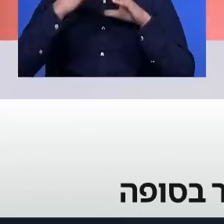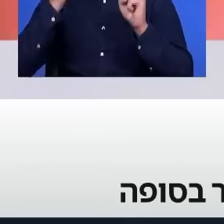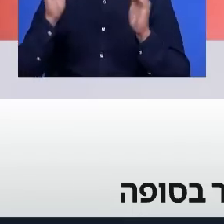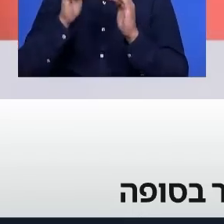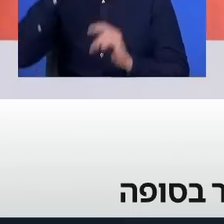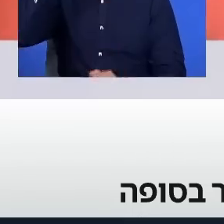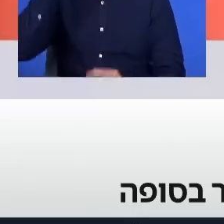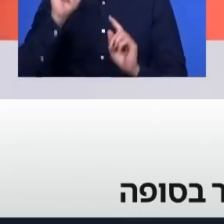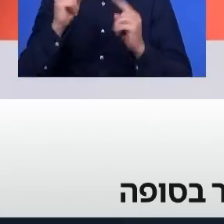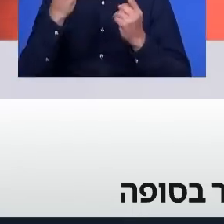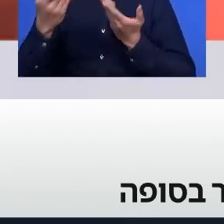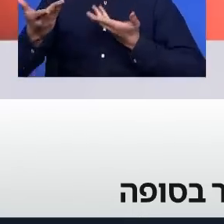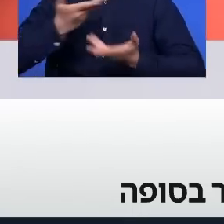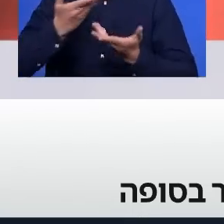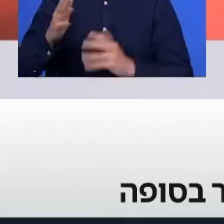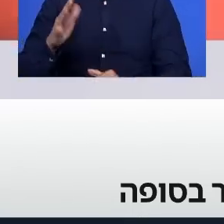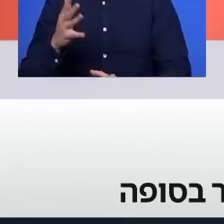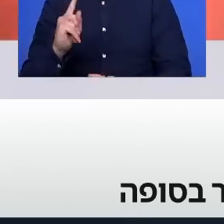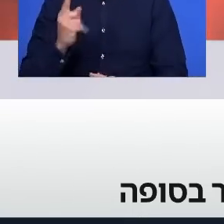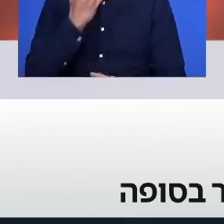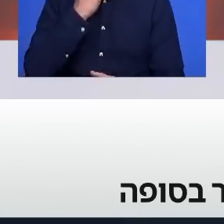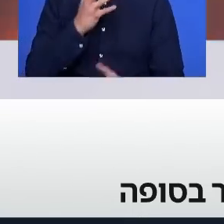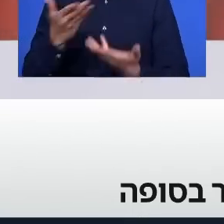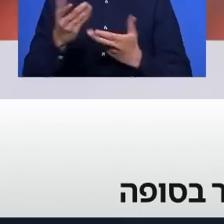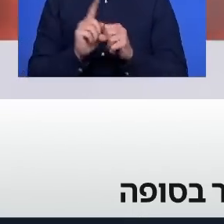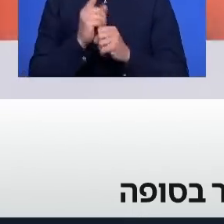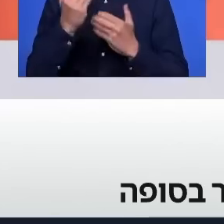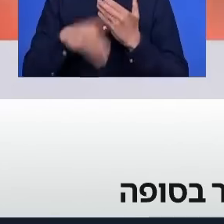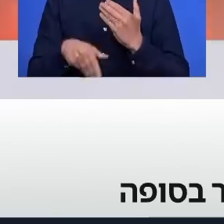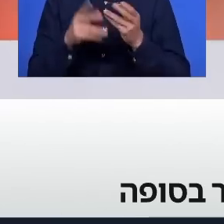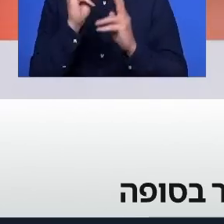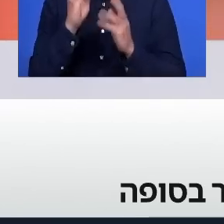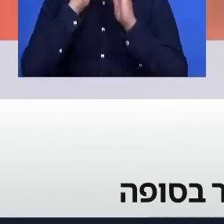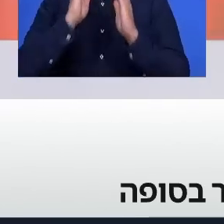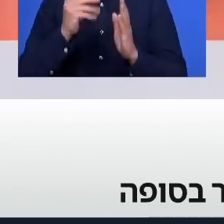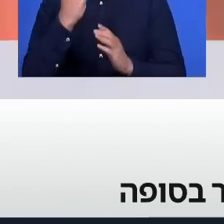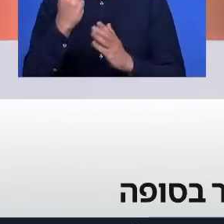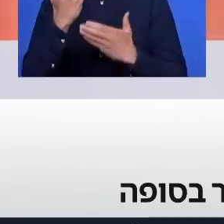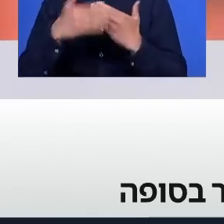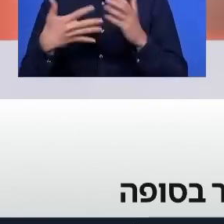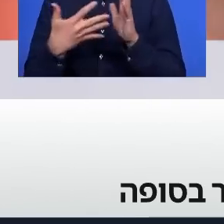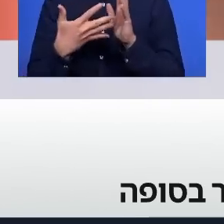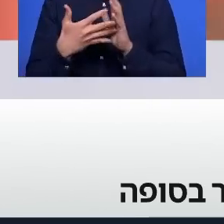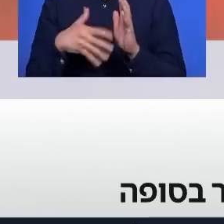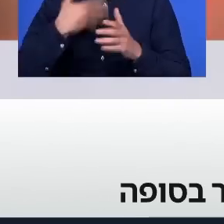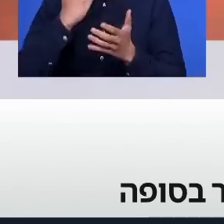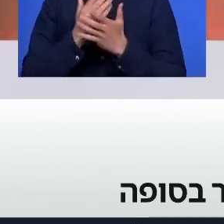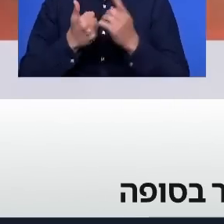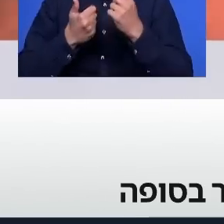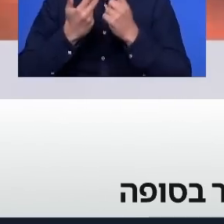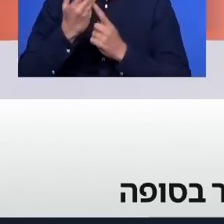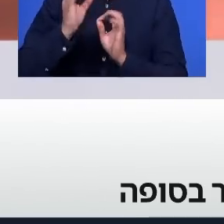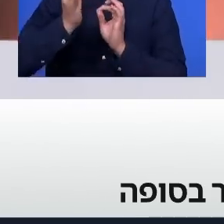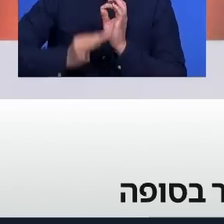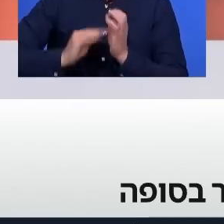ככה יחסים לא מאוד חמים בתקופה האחרונה, ואפשר להעריך שבסיום החקירה, אחרי שיהיו את כל הפרטים